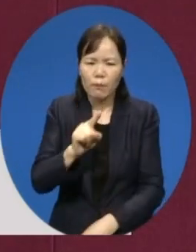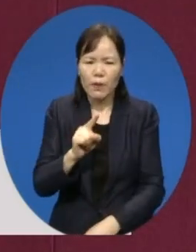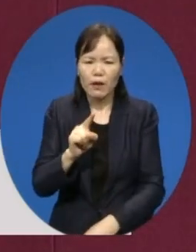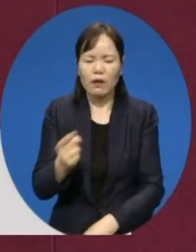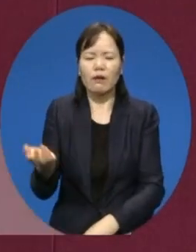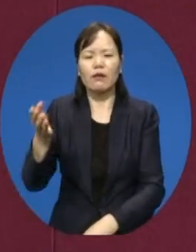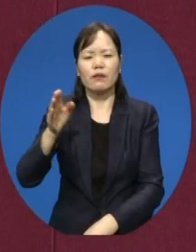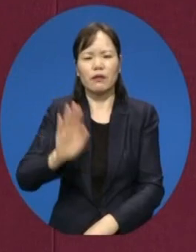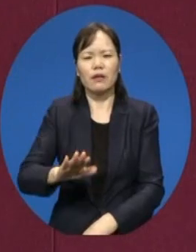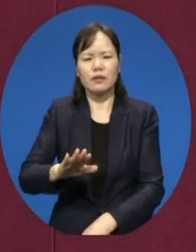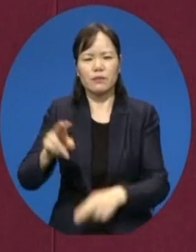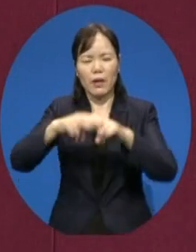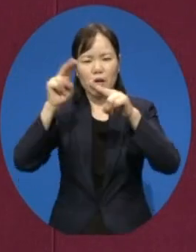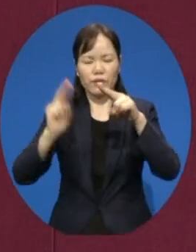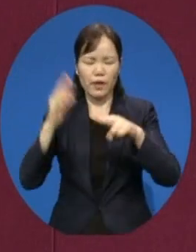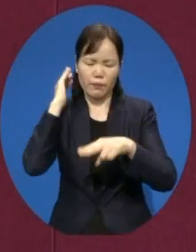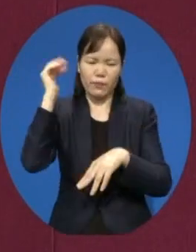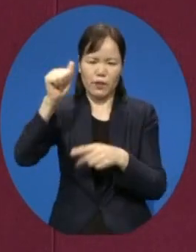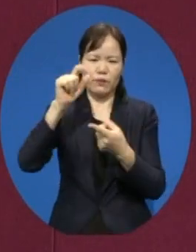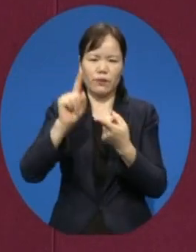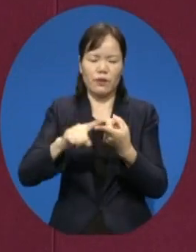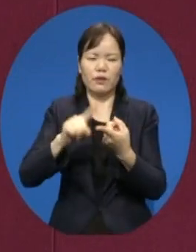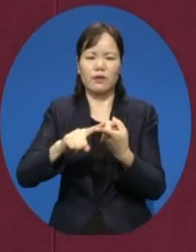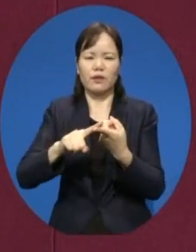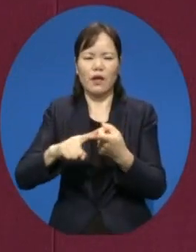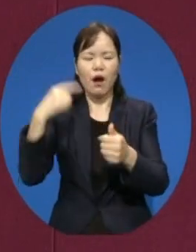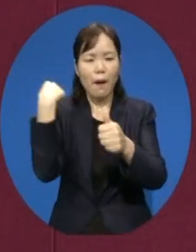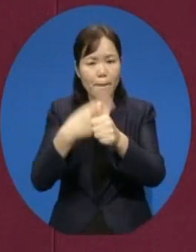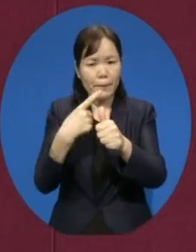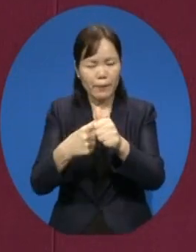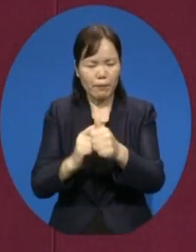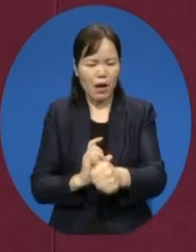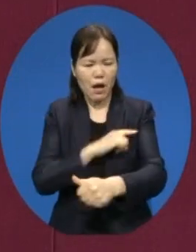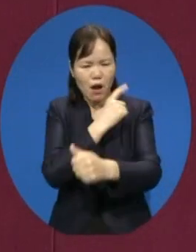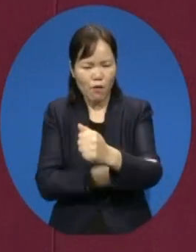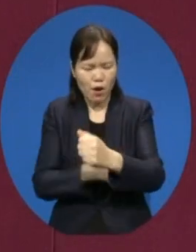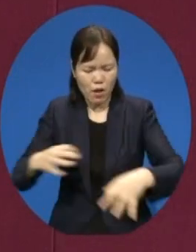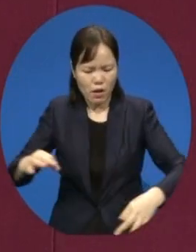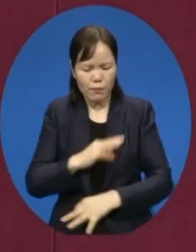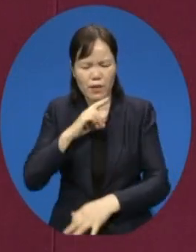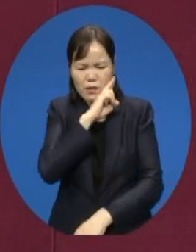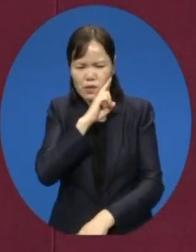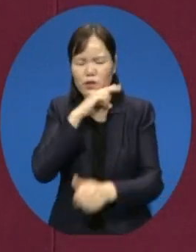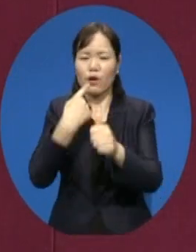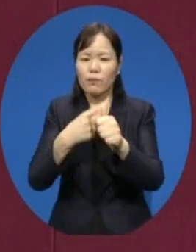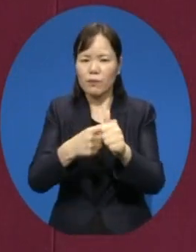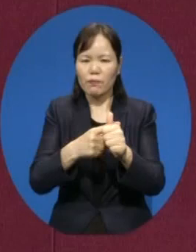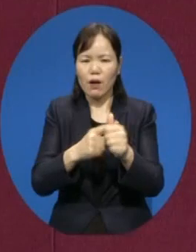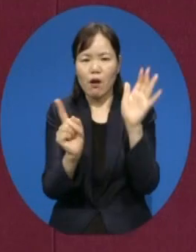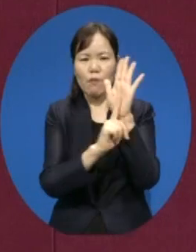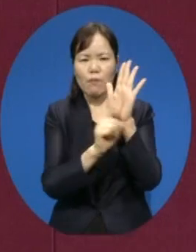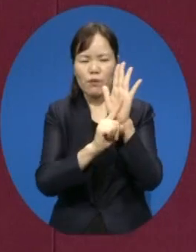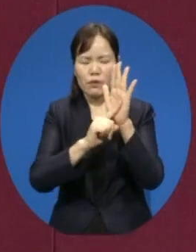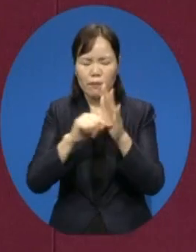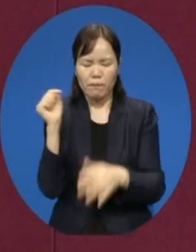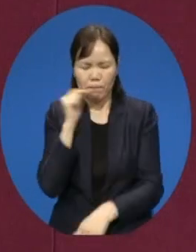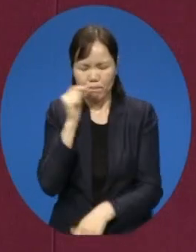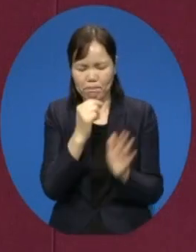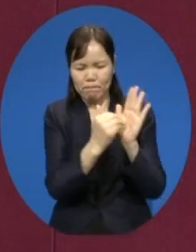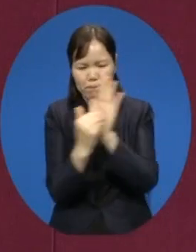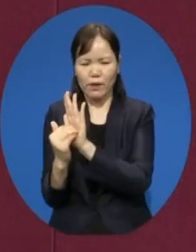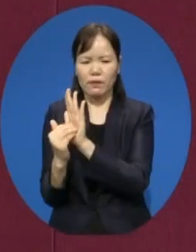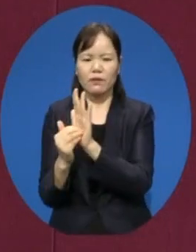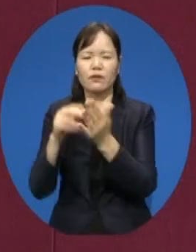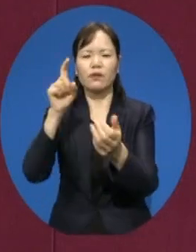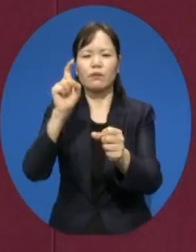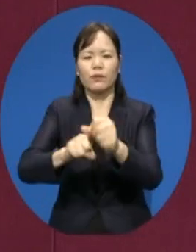붙여서 퇴임 대통령에 대한 비판, 권력 비리 의혹 비판 그런 보도 철저하게 못하게 감추자는